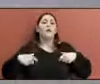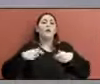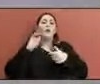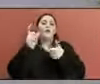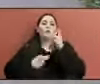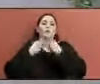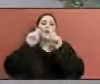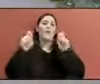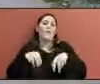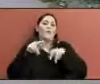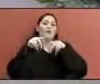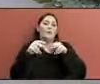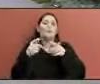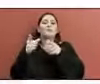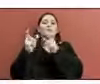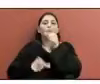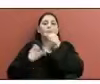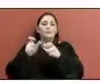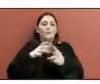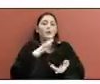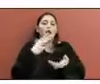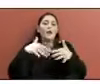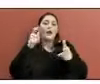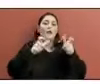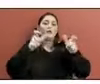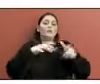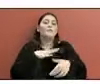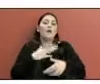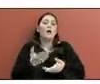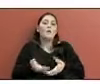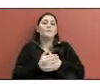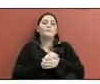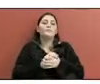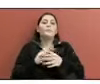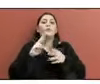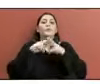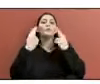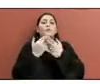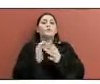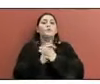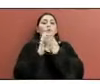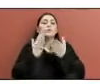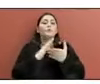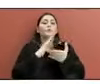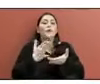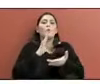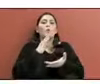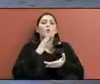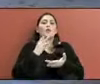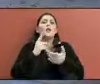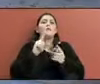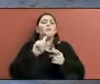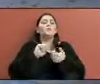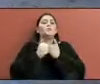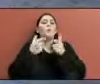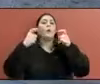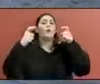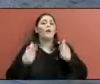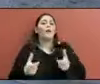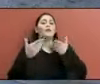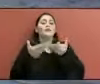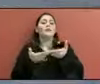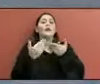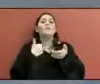birazdan. Dünya şampiyonlarımız var içlerinde. O yüzden Kocaeli aslında bir spor kenti de. Bu noktada